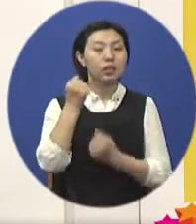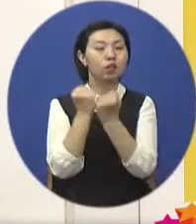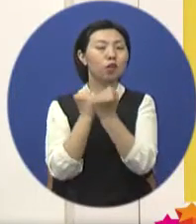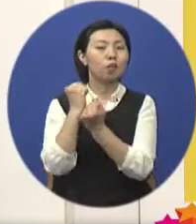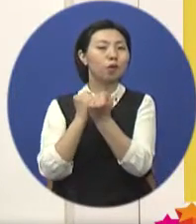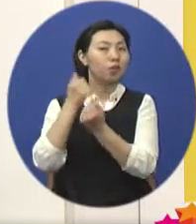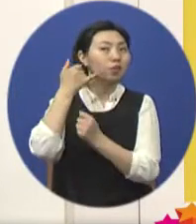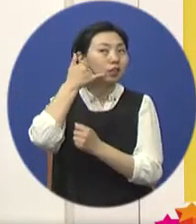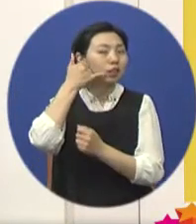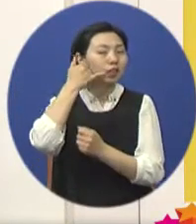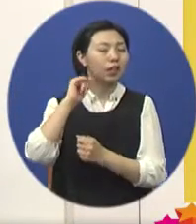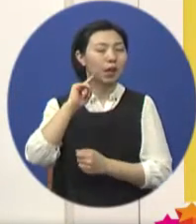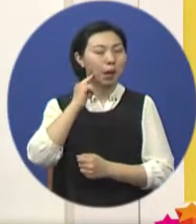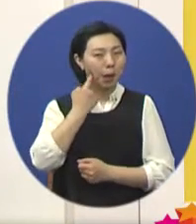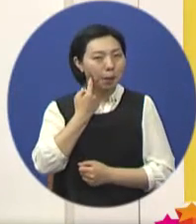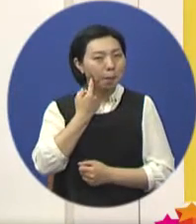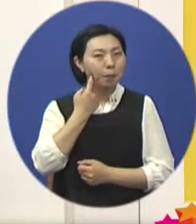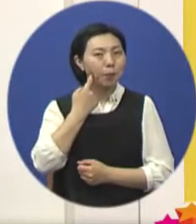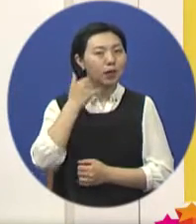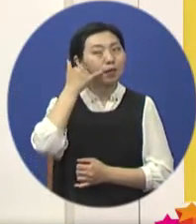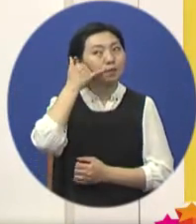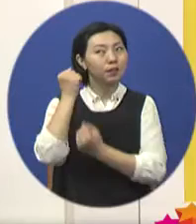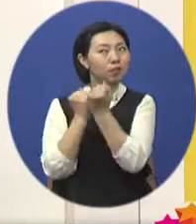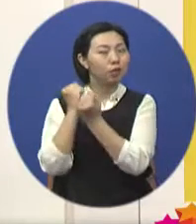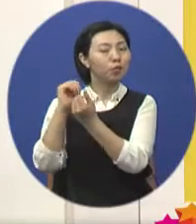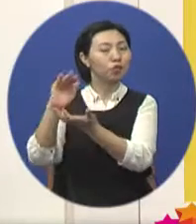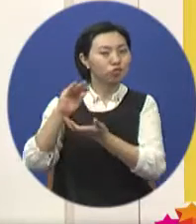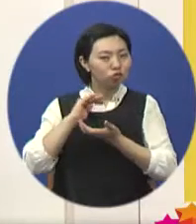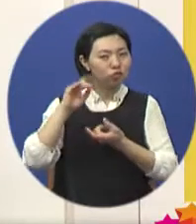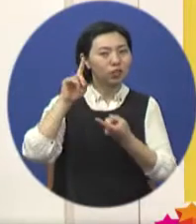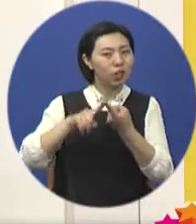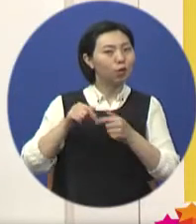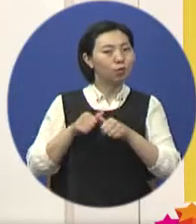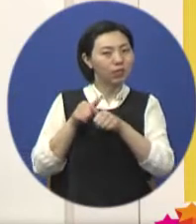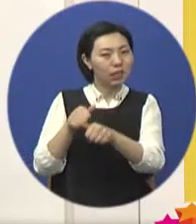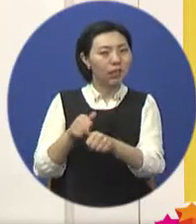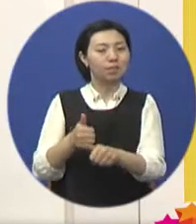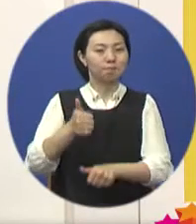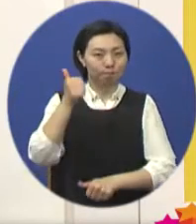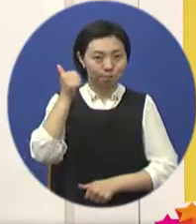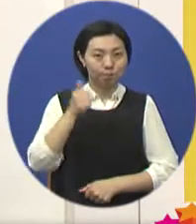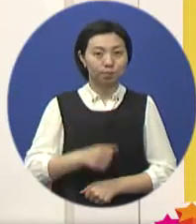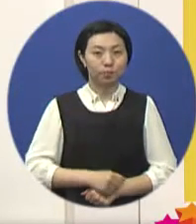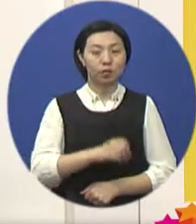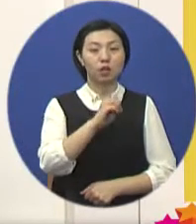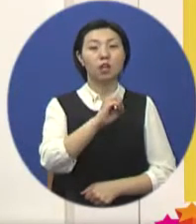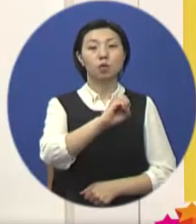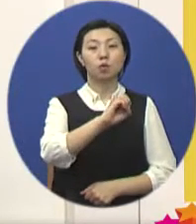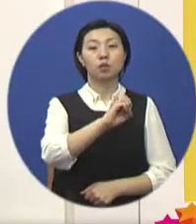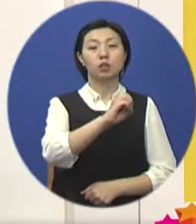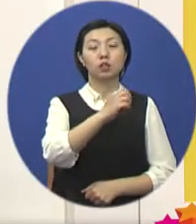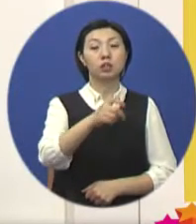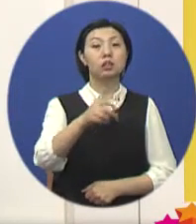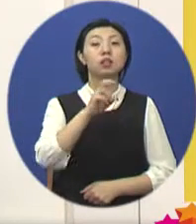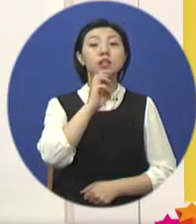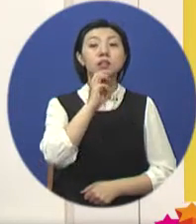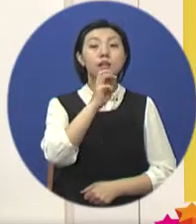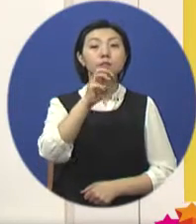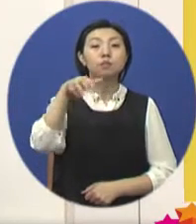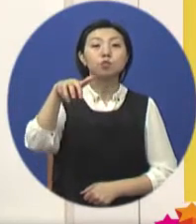그렇죠. 그 아가씨가 이렇게 하세요. 그럼 그대로 따라 하시면 되겠습니다. 네. 저희 ARS 전화는